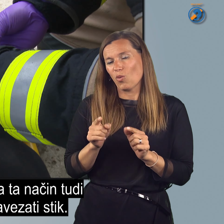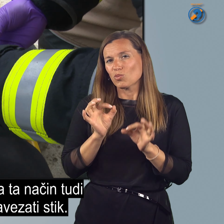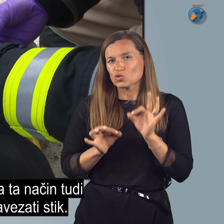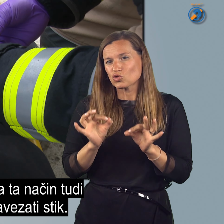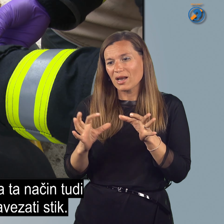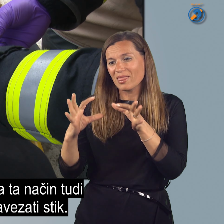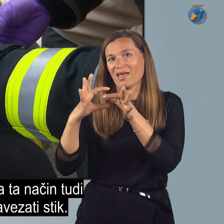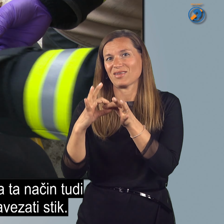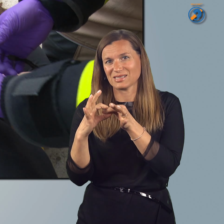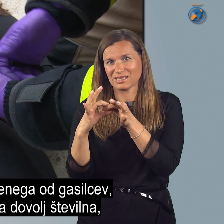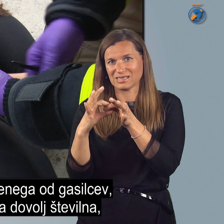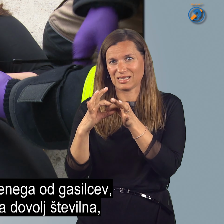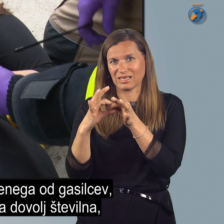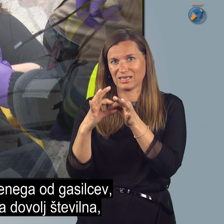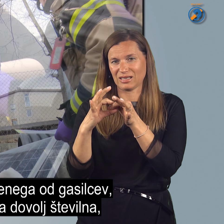navezati nek stik.